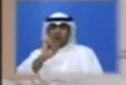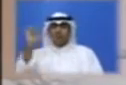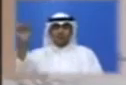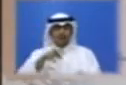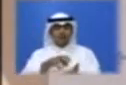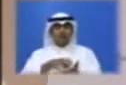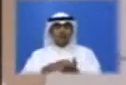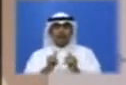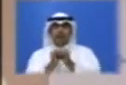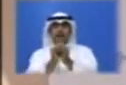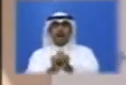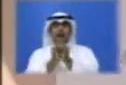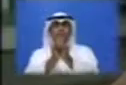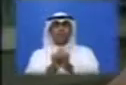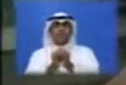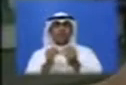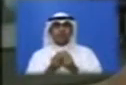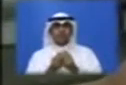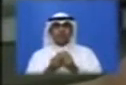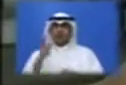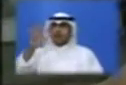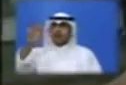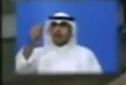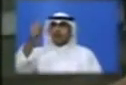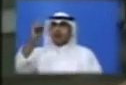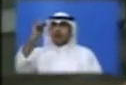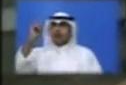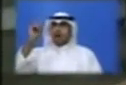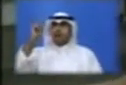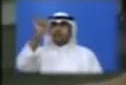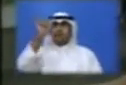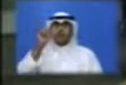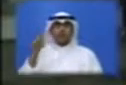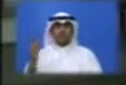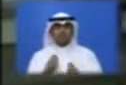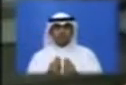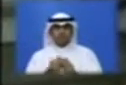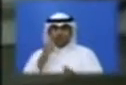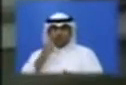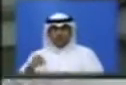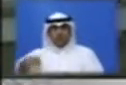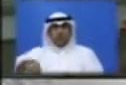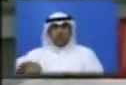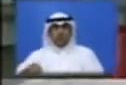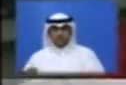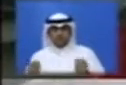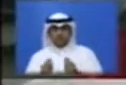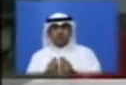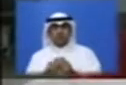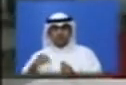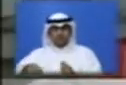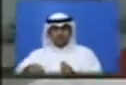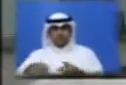تجهيزا في الكويت ومنطقة الشرق الأوسط. نحن أول يوم نستقبل الأهالي والوافدين، يوم الثاني نستقبل الشركات واللجان